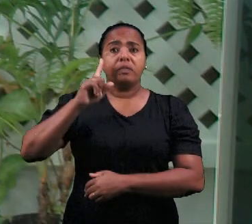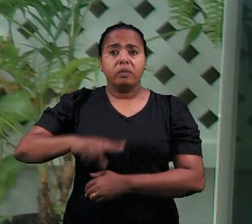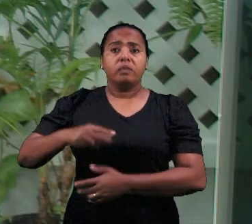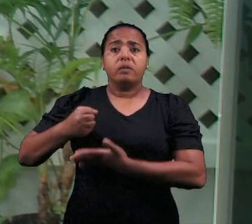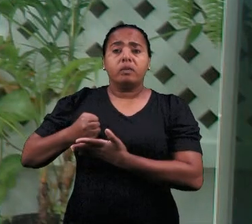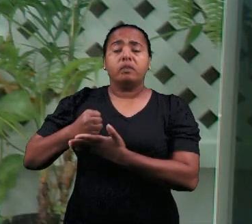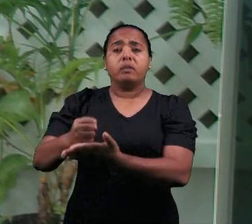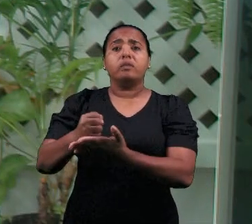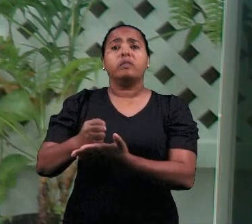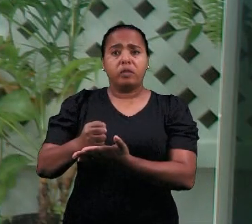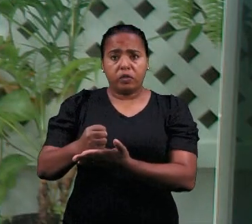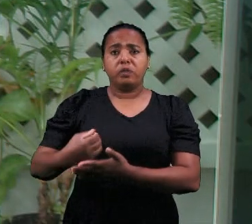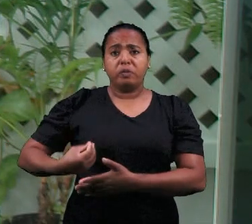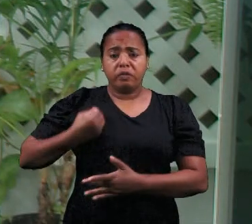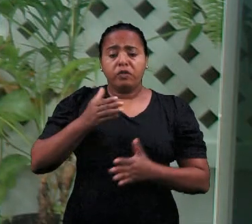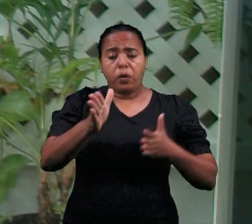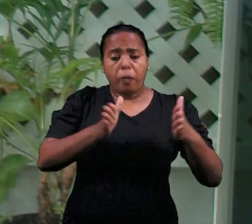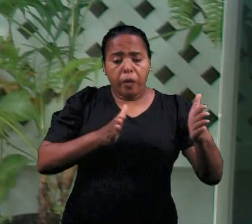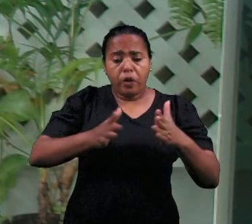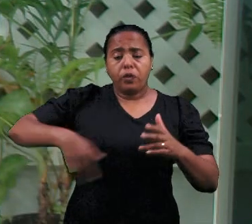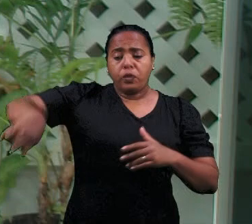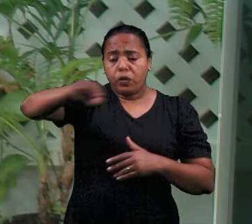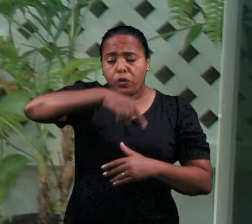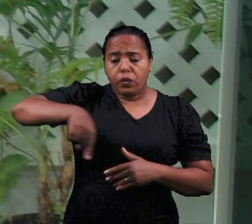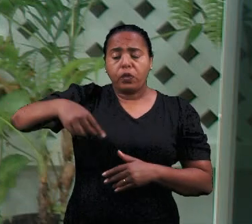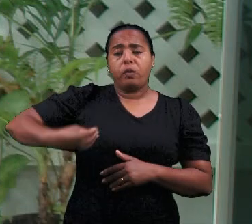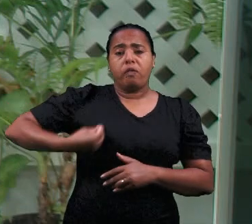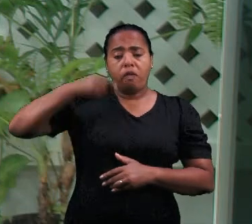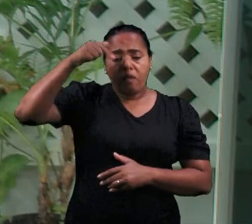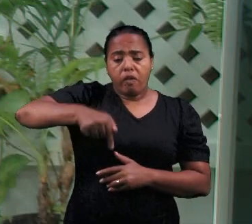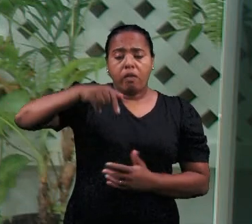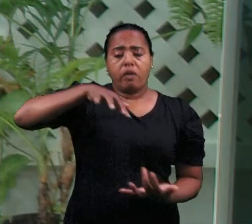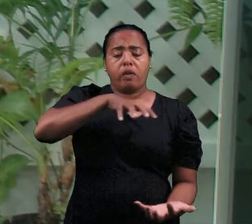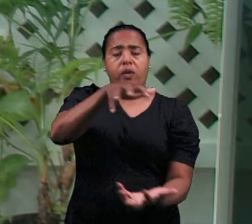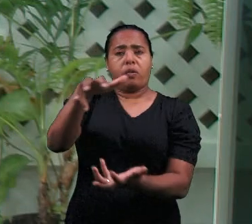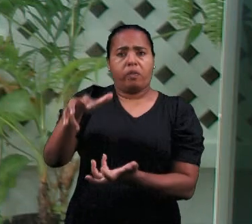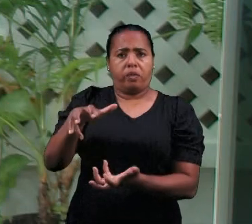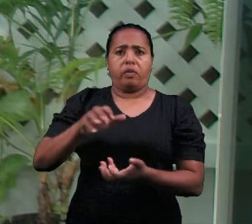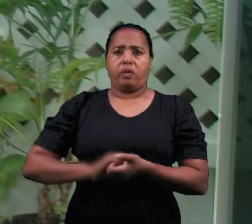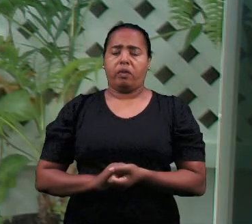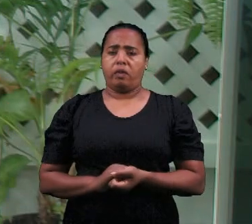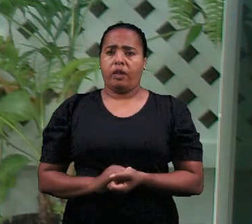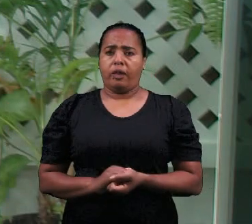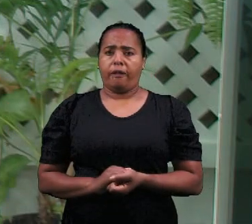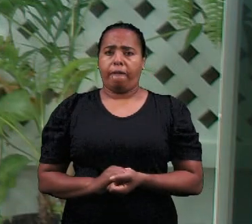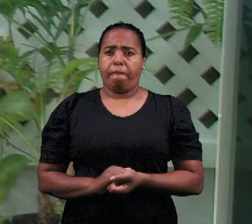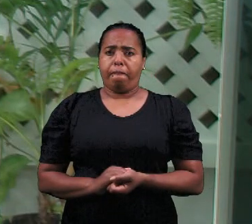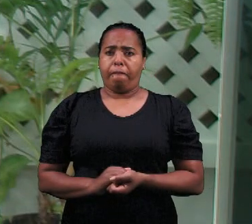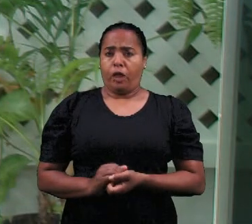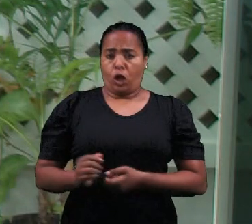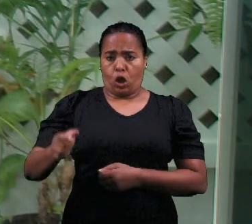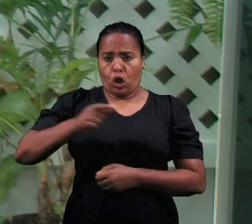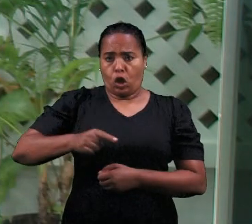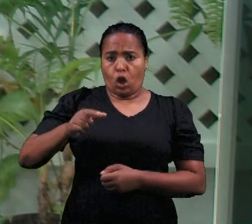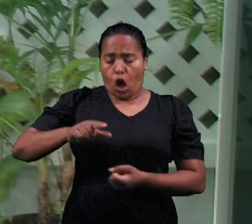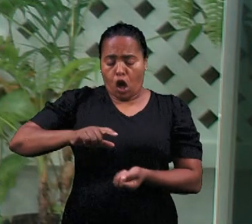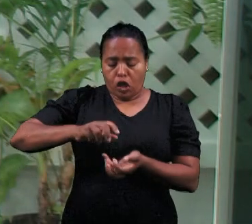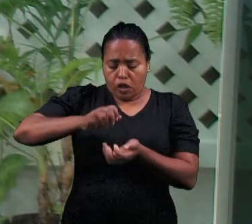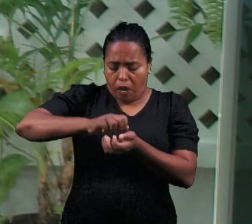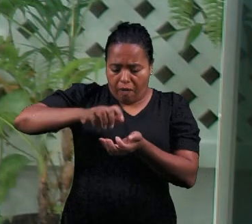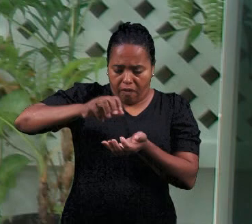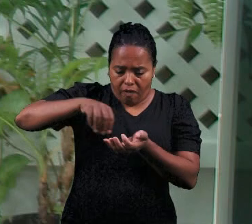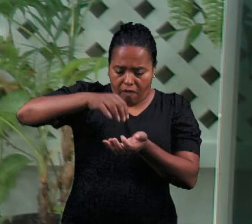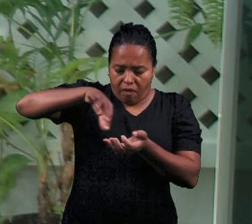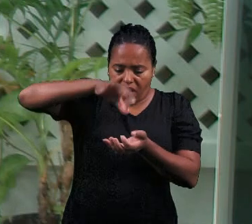de tout ce que le Seigneur a mis à notre disposition comme ressources pour vivre cette heure. Et c'est ça